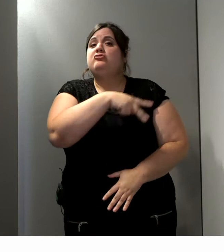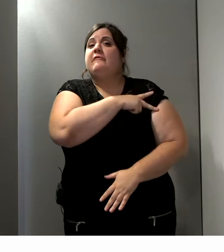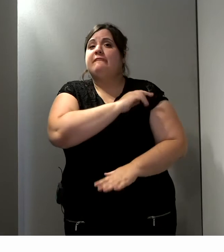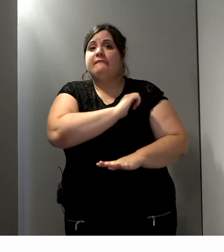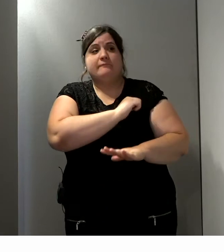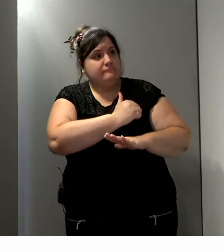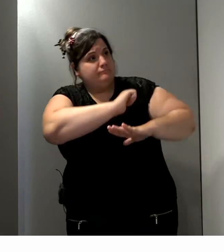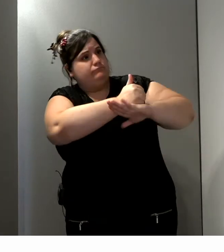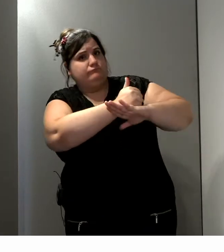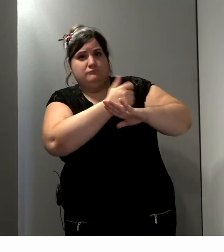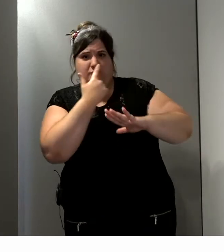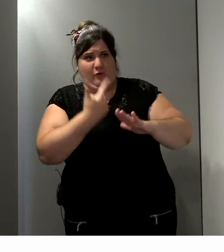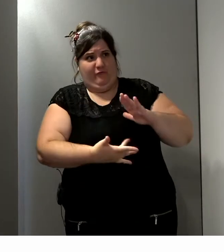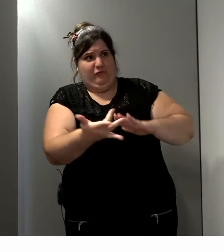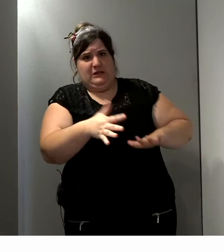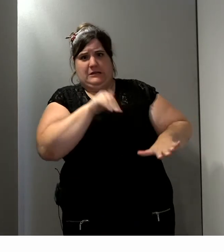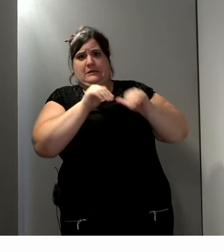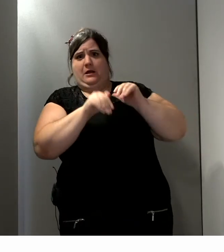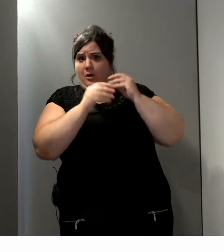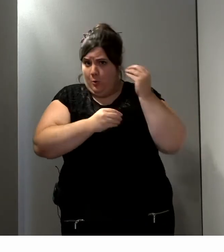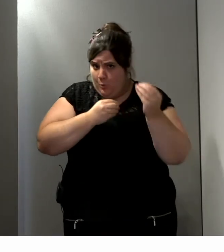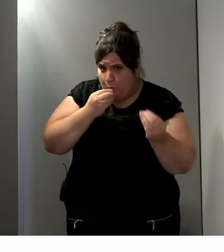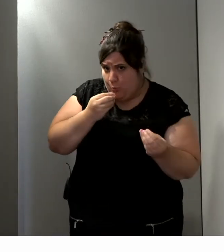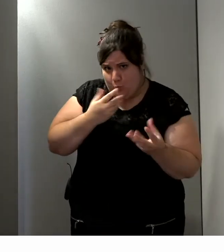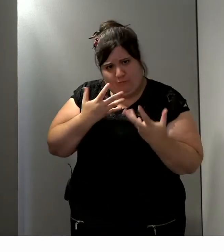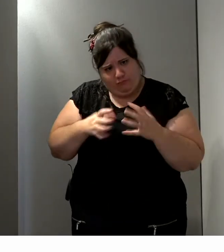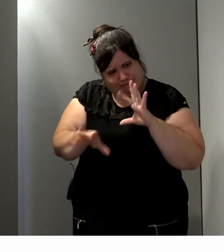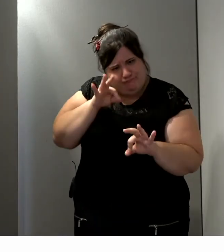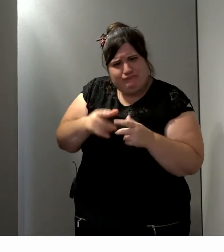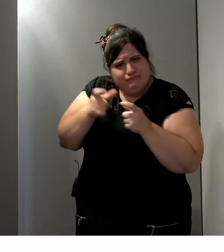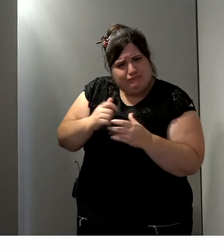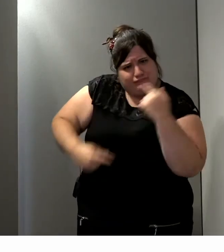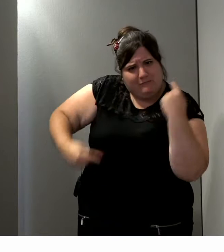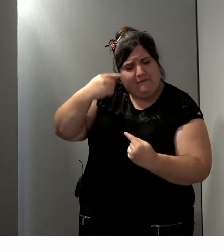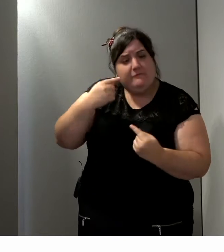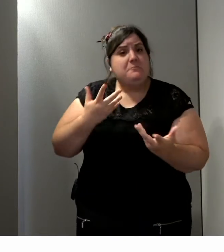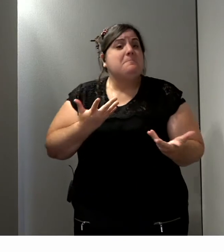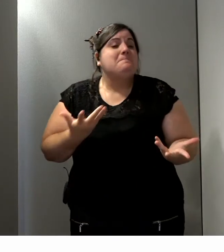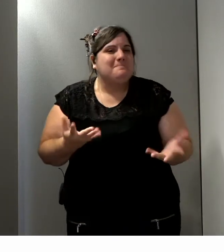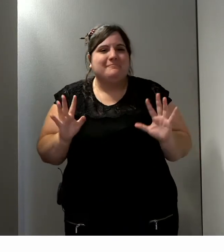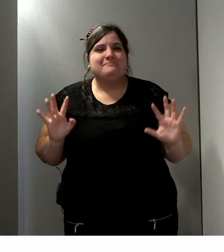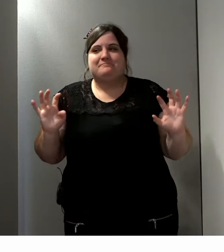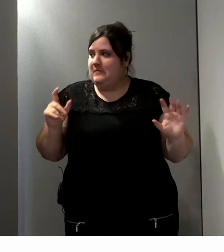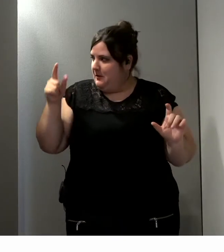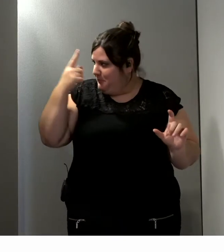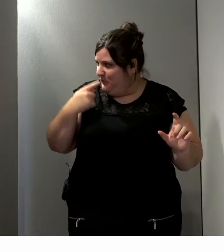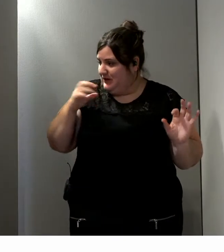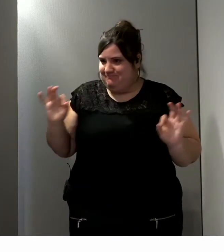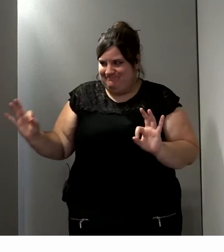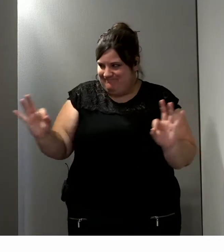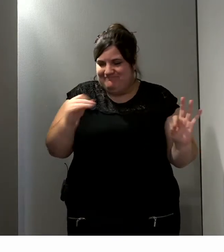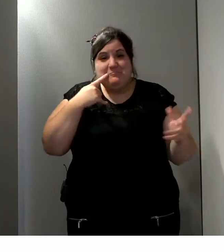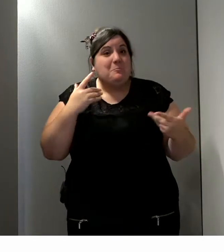fuite en avant ou est-ce que c'est un véritable choix? Donc, pour cette table ronde, je suis très très bien entourée. Et je vous propose d'abord